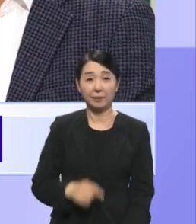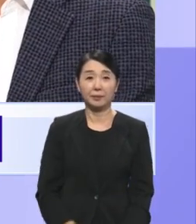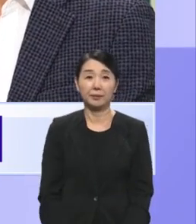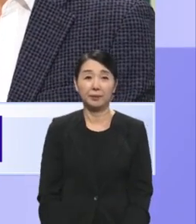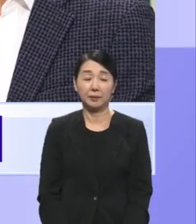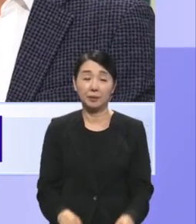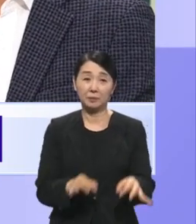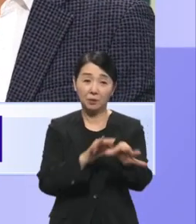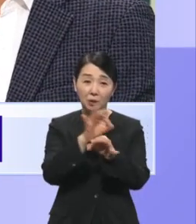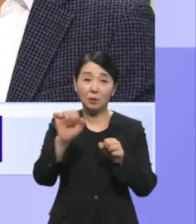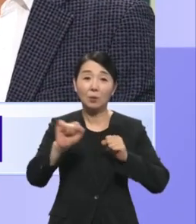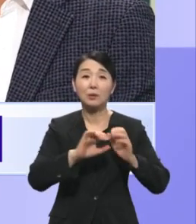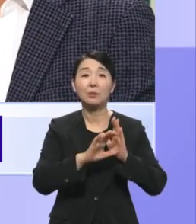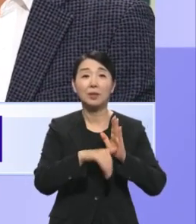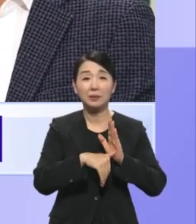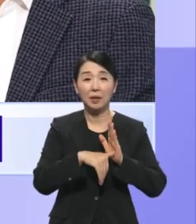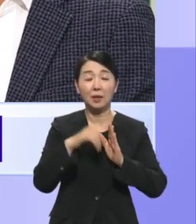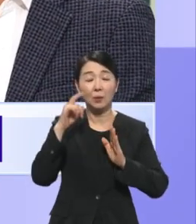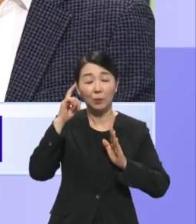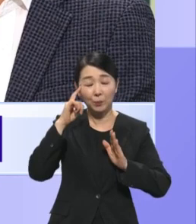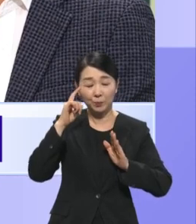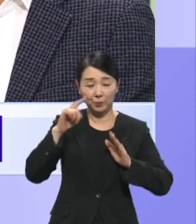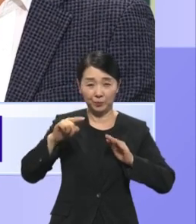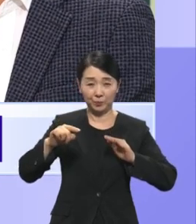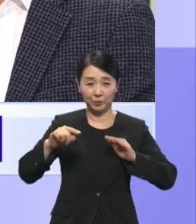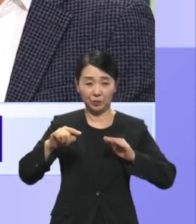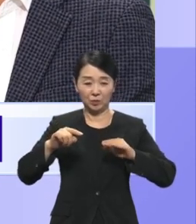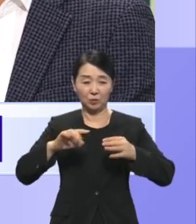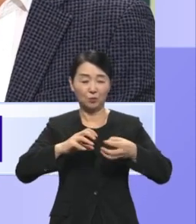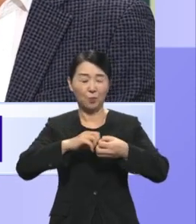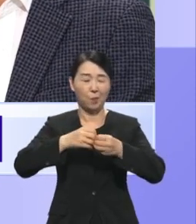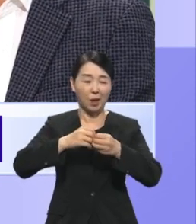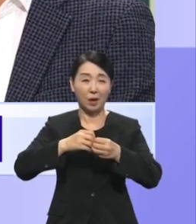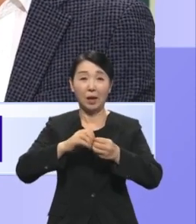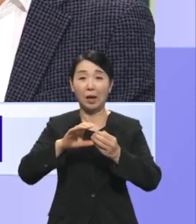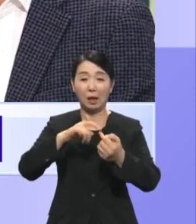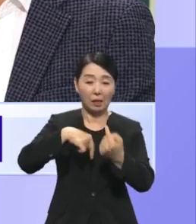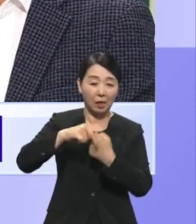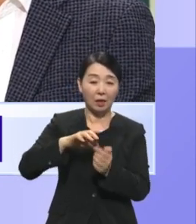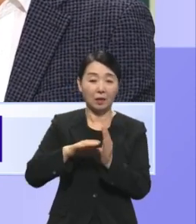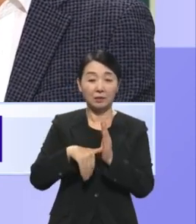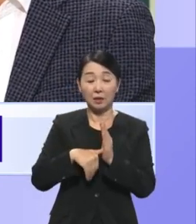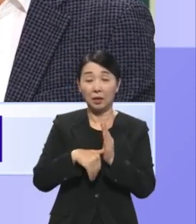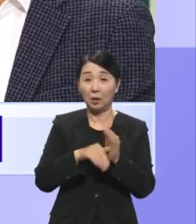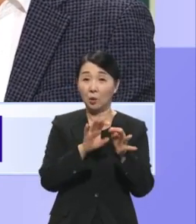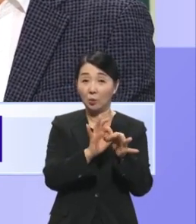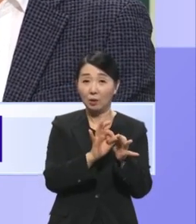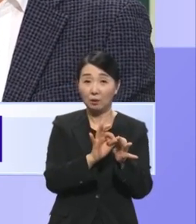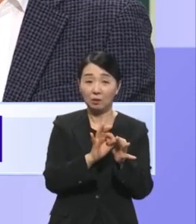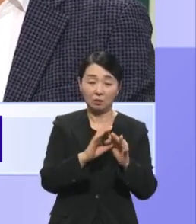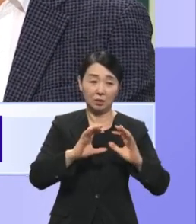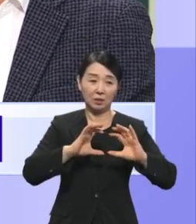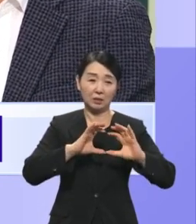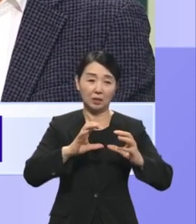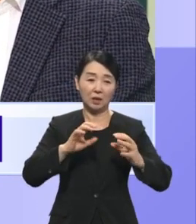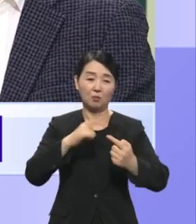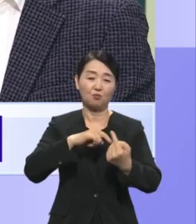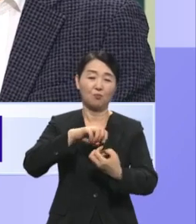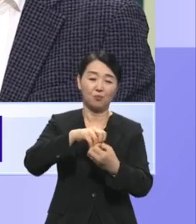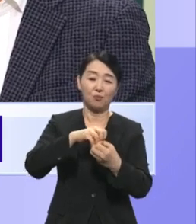경제활동보다는 이제 국정 농단이라는 정치적 사건의 연 수 있는 그런 측면하고 국정농단 사건의